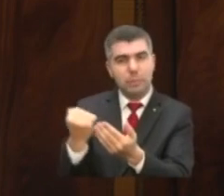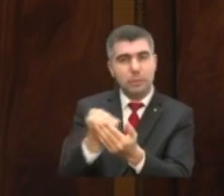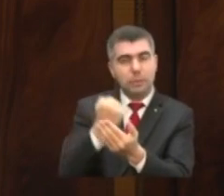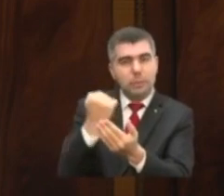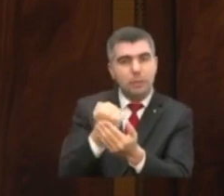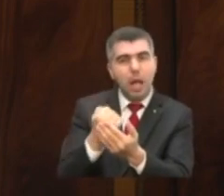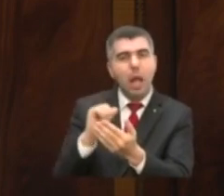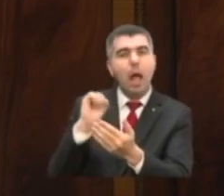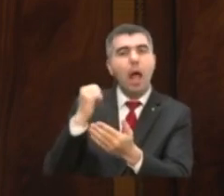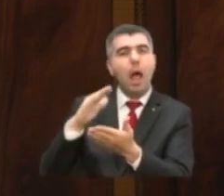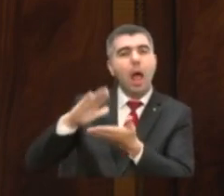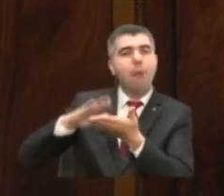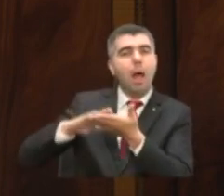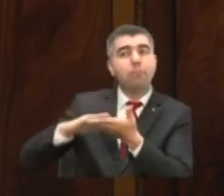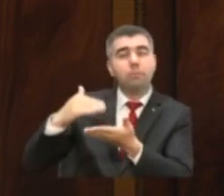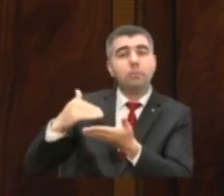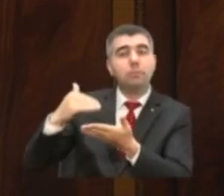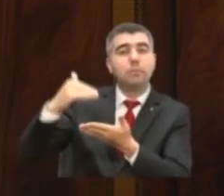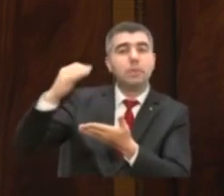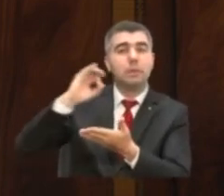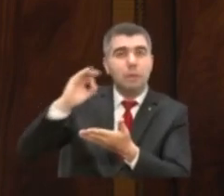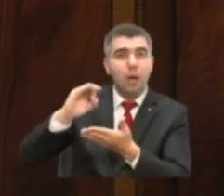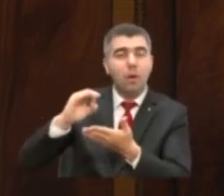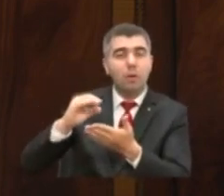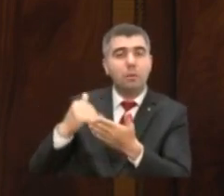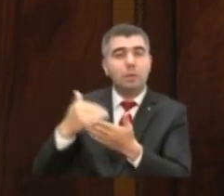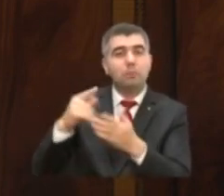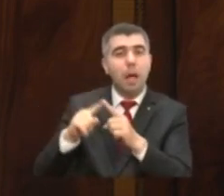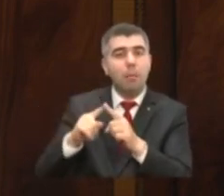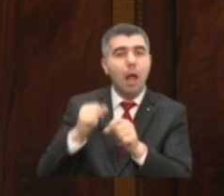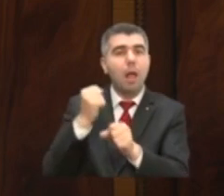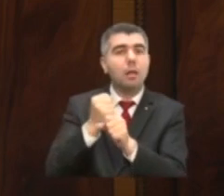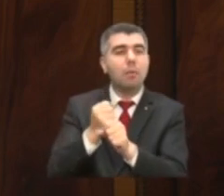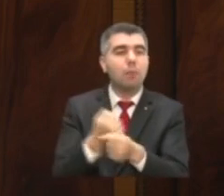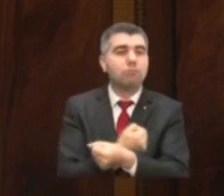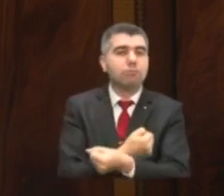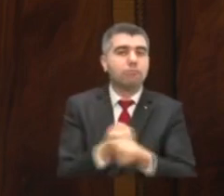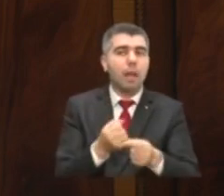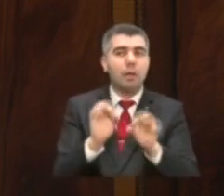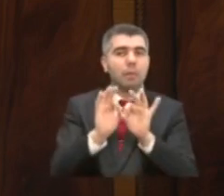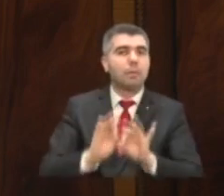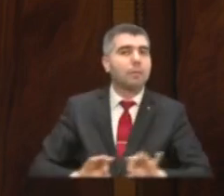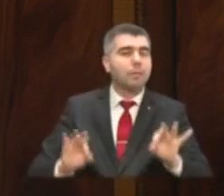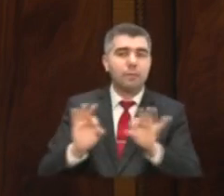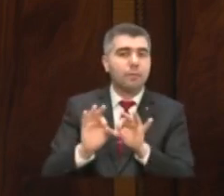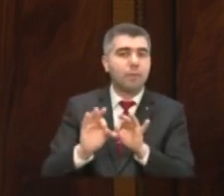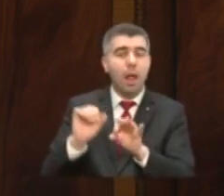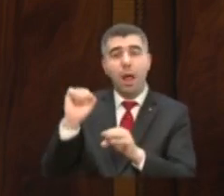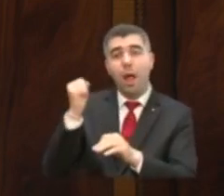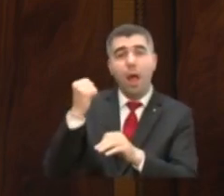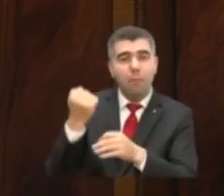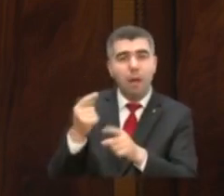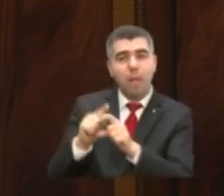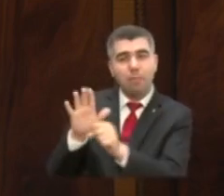أعمارهم وانتماءاتهم الاجتماعية الذين وجدوا أنفسهم على قارعة الطريق بعدما أن أنهكتهم سنوات غير يسيرة من